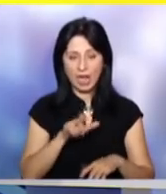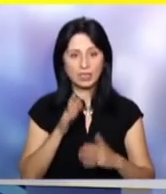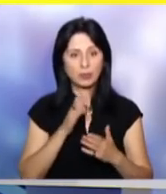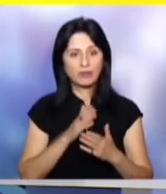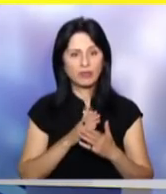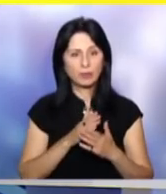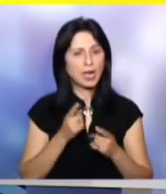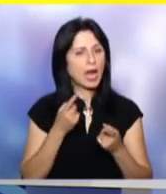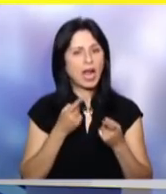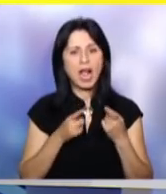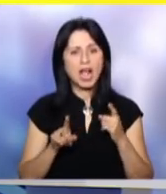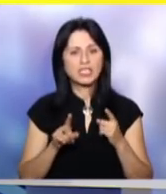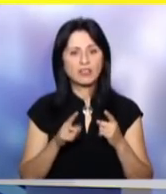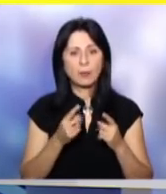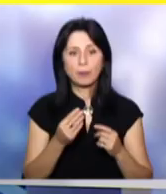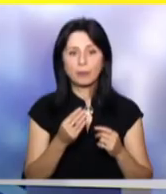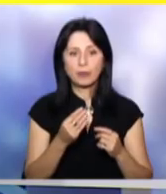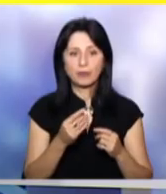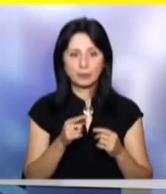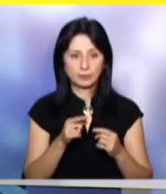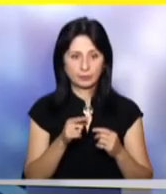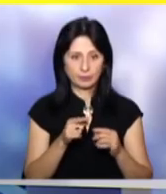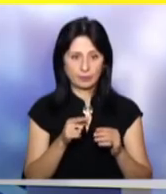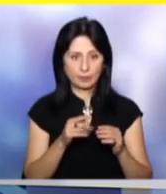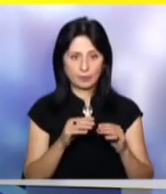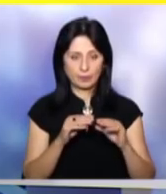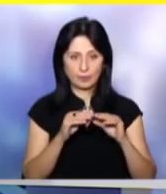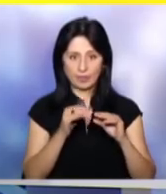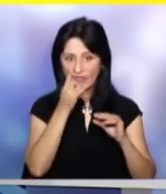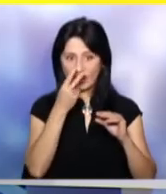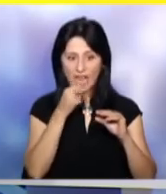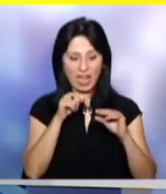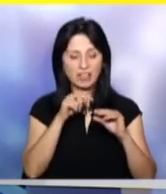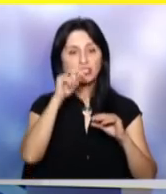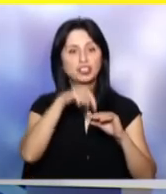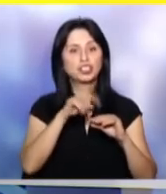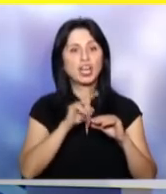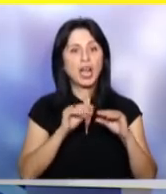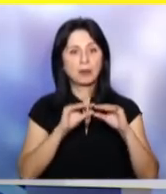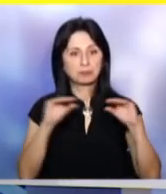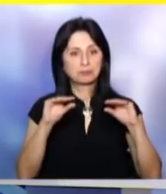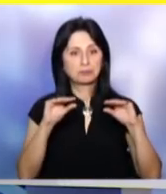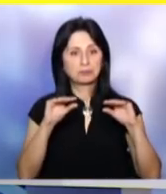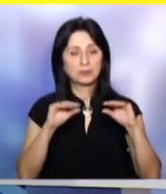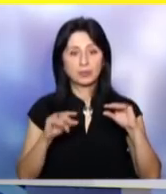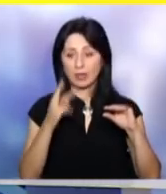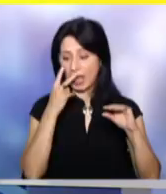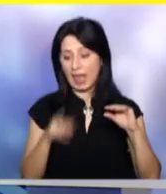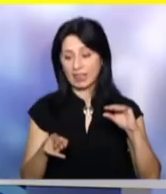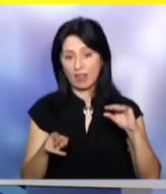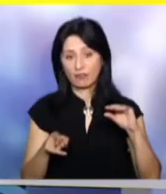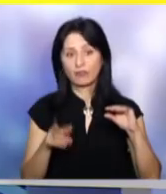აქვს განსხვავებული აღქმა პროდუქტების მიმართ, რომლებსაც ვერ ხედავენ და პროდუქტებს,